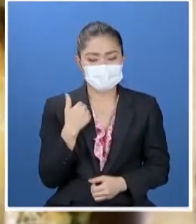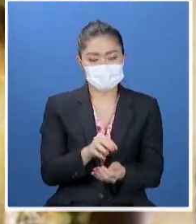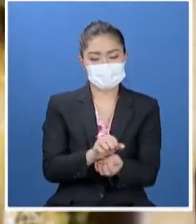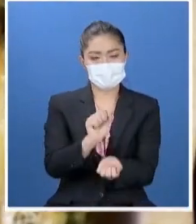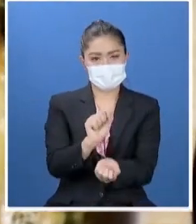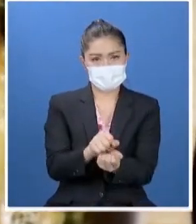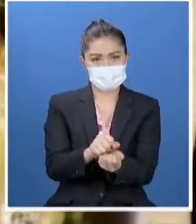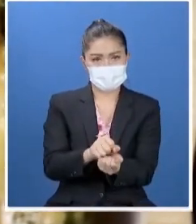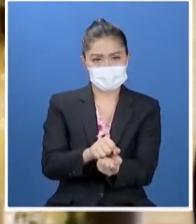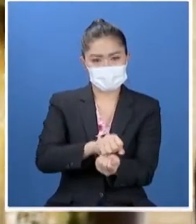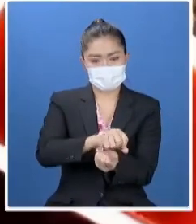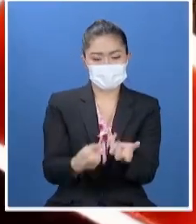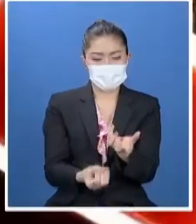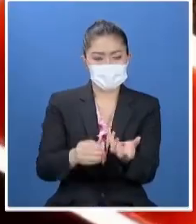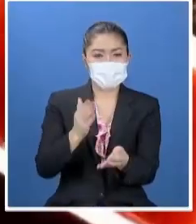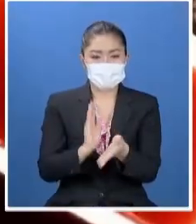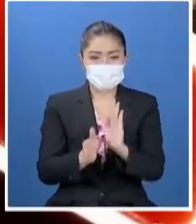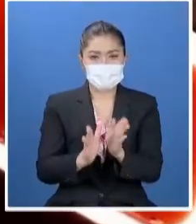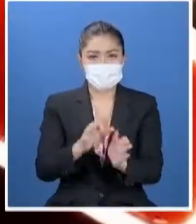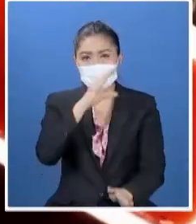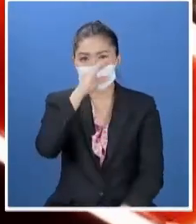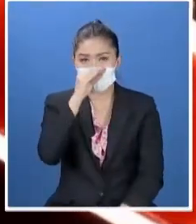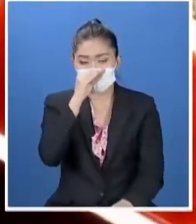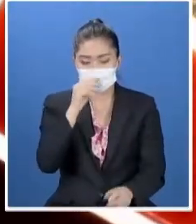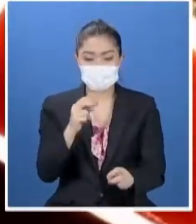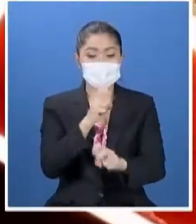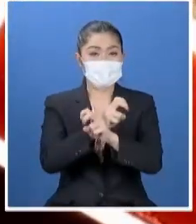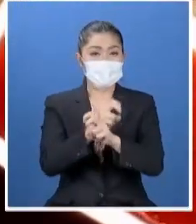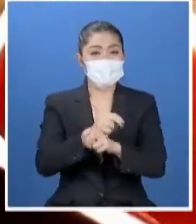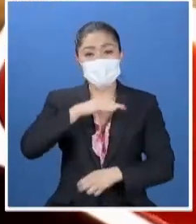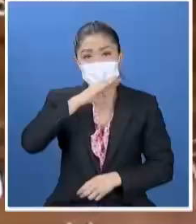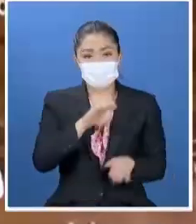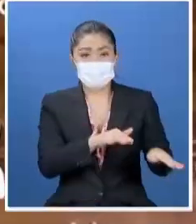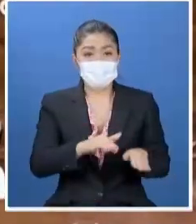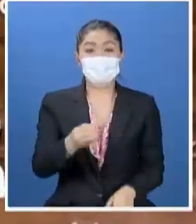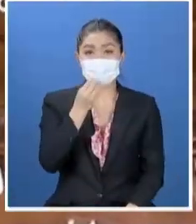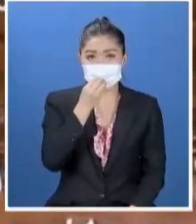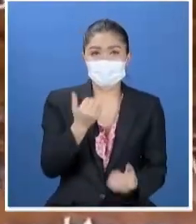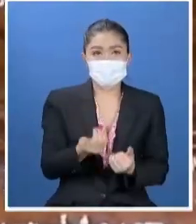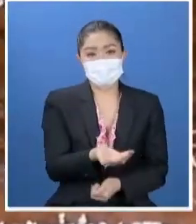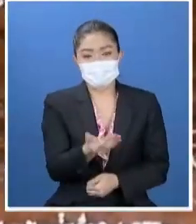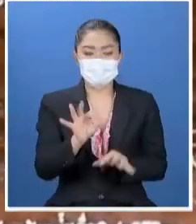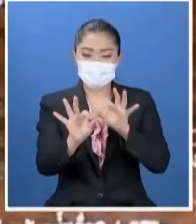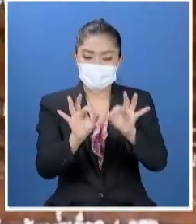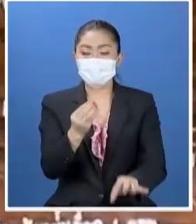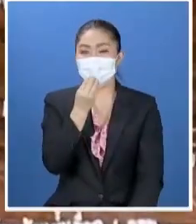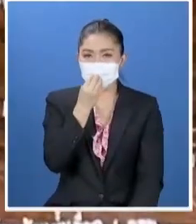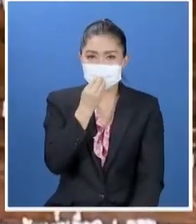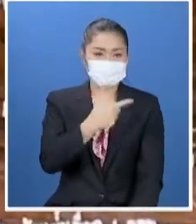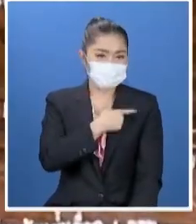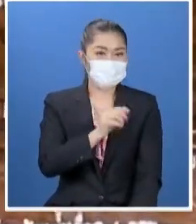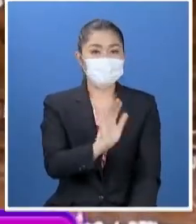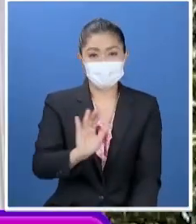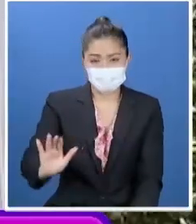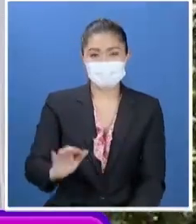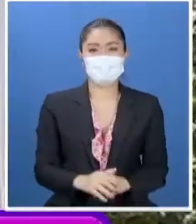หอยแมลงภู่นิวซีแลนด์อบเนยกระเทียมและซี่โครงหมูเม็กซิกันราดซอสที่ทางร้านเตรียมเอาไว้ให้ลูกค้าได้เลือกทานตามใจชอบได้เลย